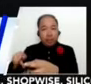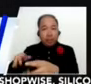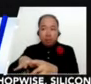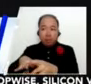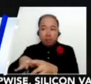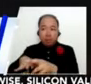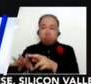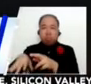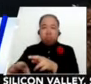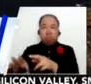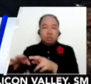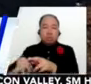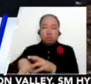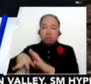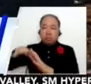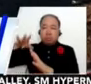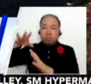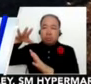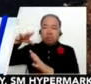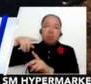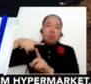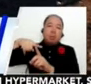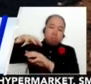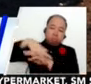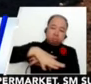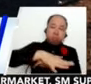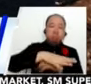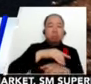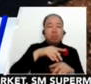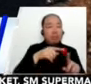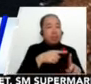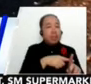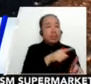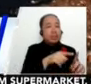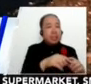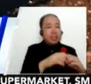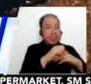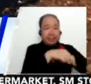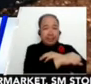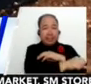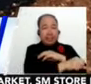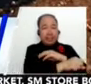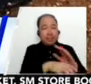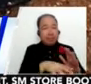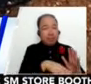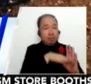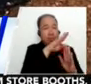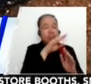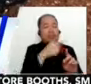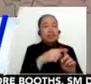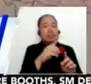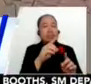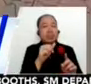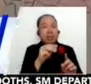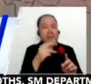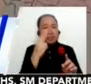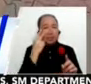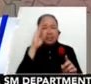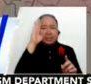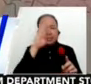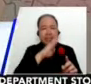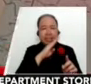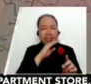dagat, nalulubog ito. Mas lalo pa at sira ang isang bahagi ng dike ng ilog nang makita namin ngayong gabi.